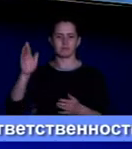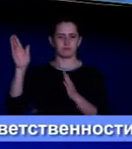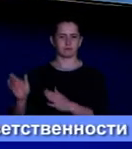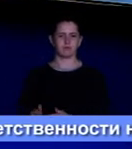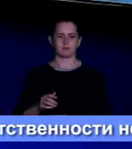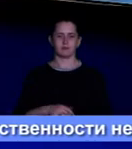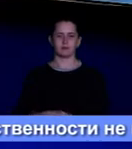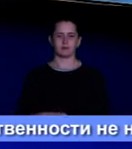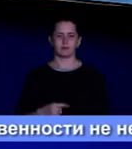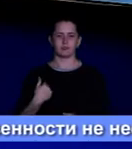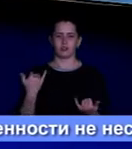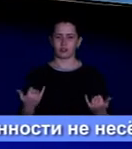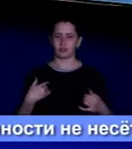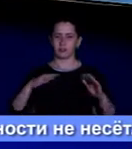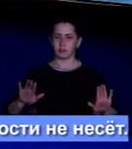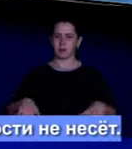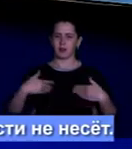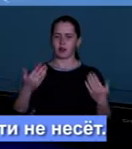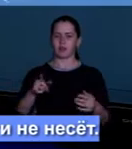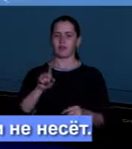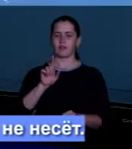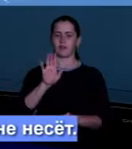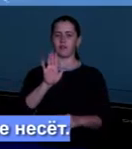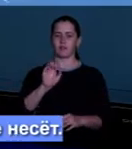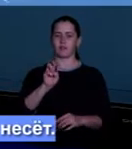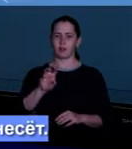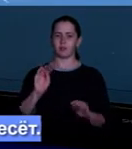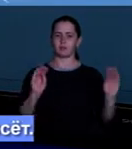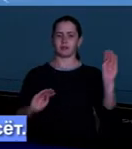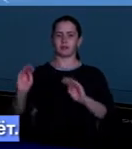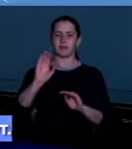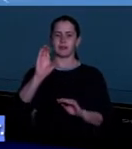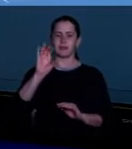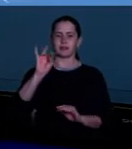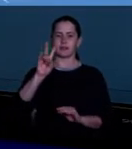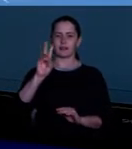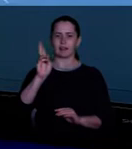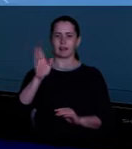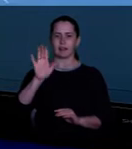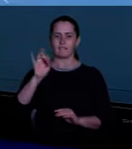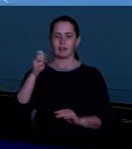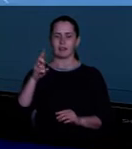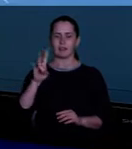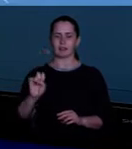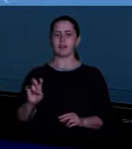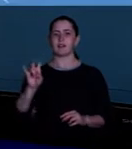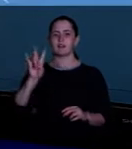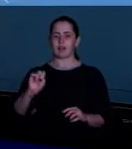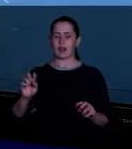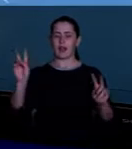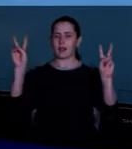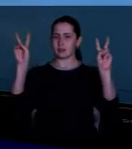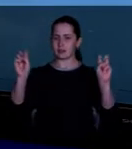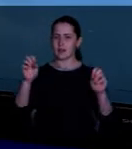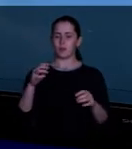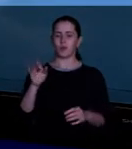Сейчас, ребята, я вам предлагаю составить синквейн на тему Самарканд. Вы уже знаете,